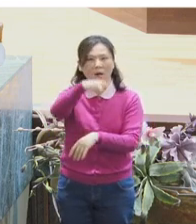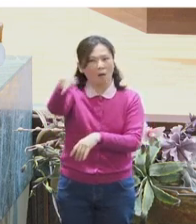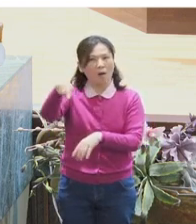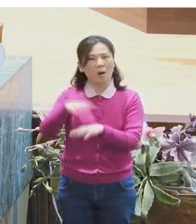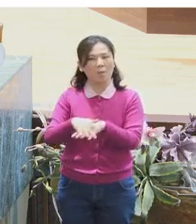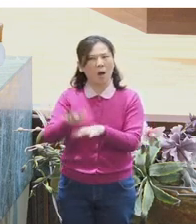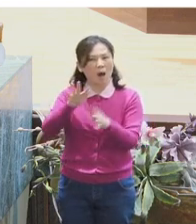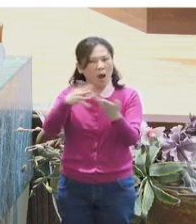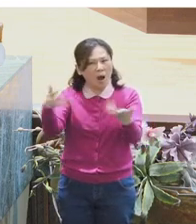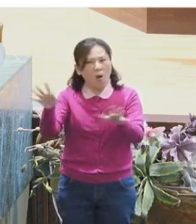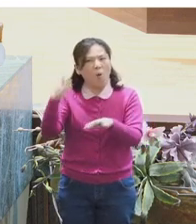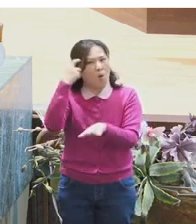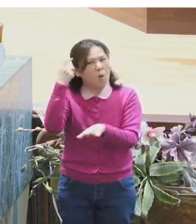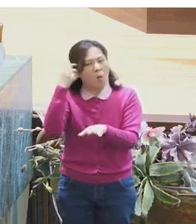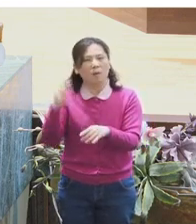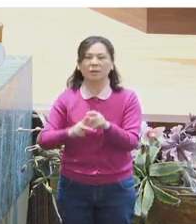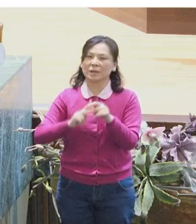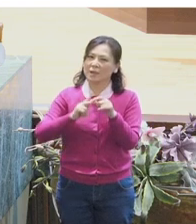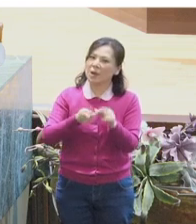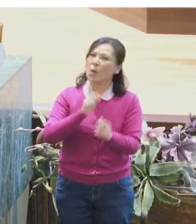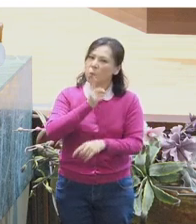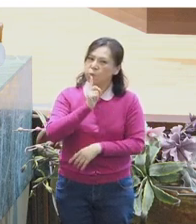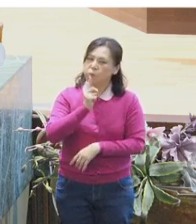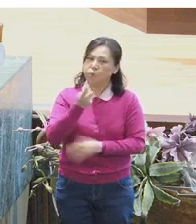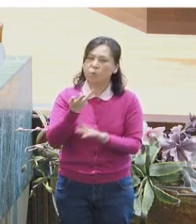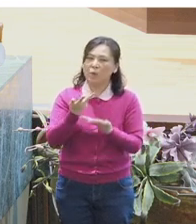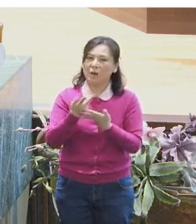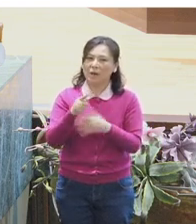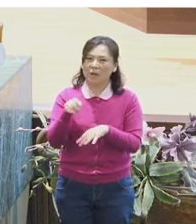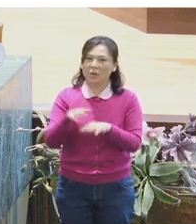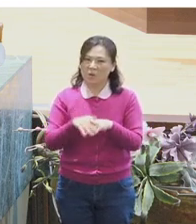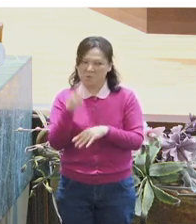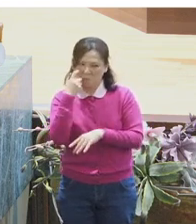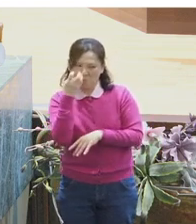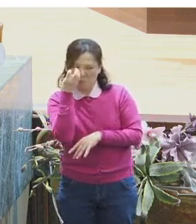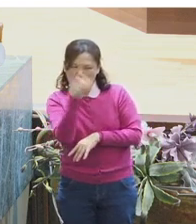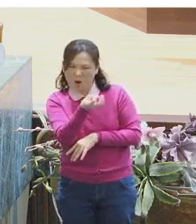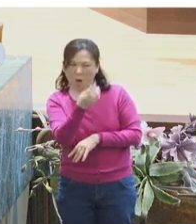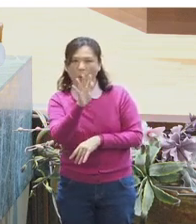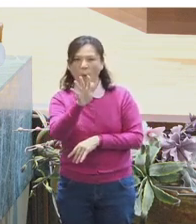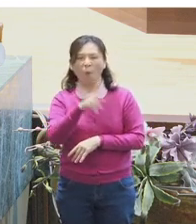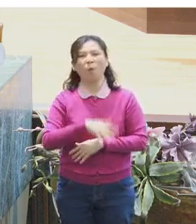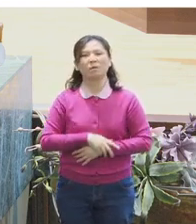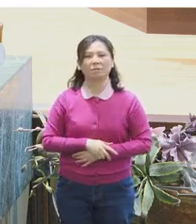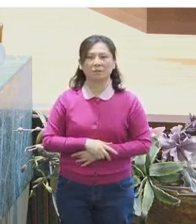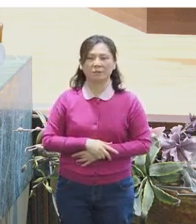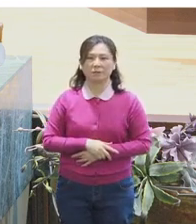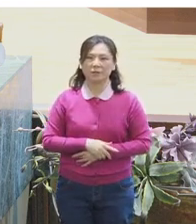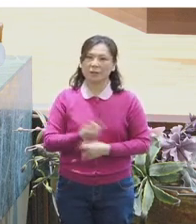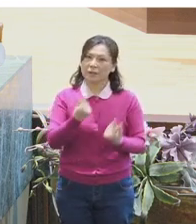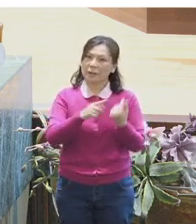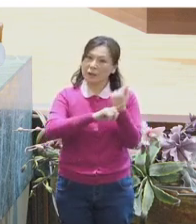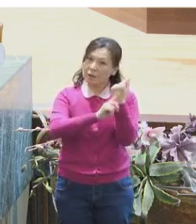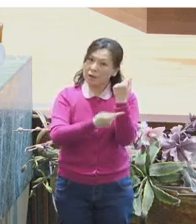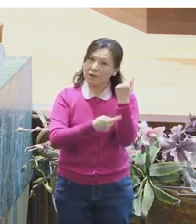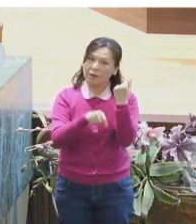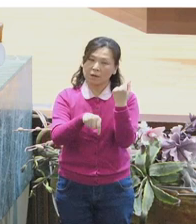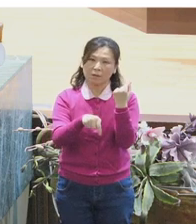语言其实隐含了一些歧视啊，或者说在法律随